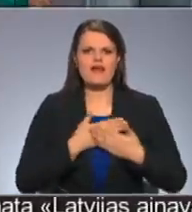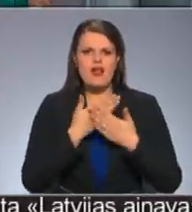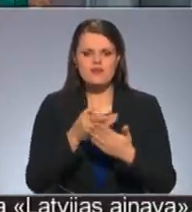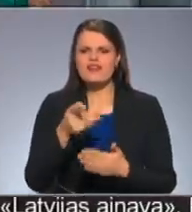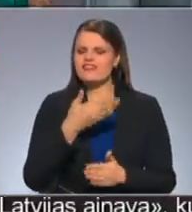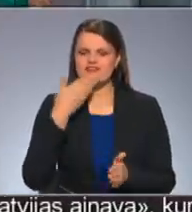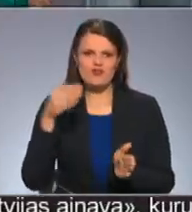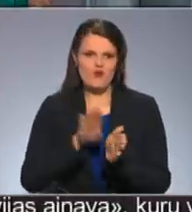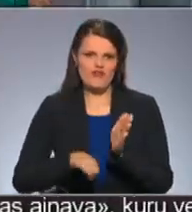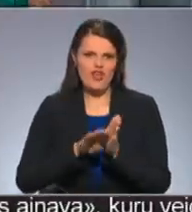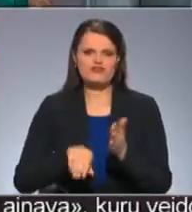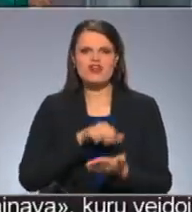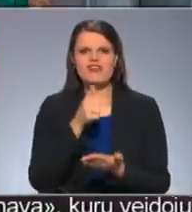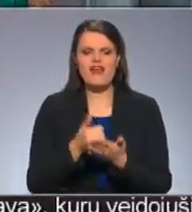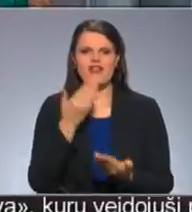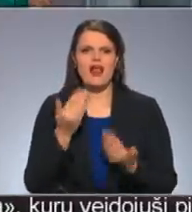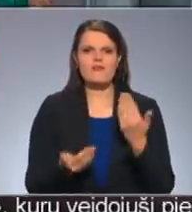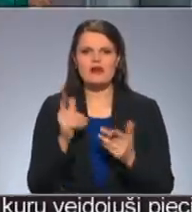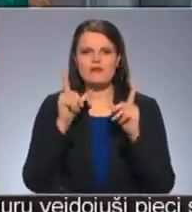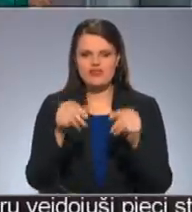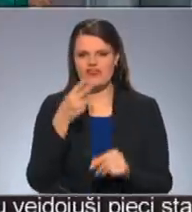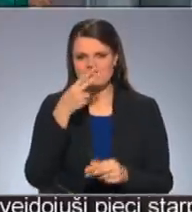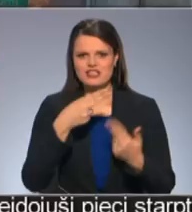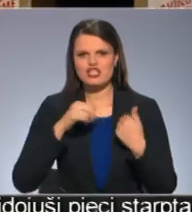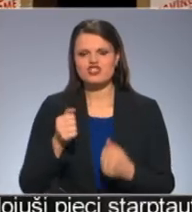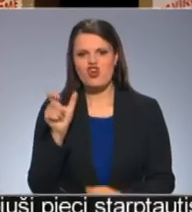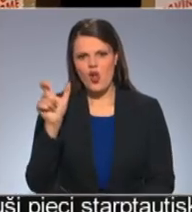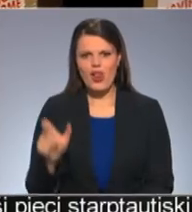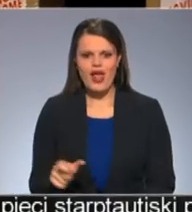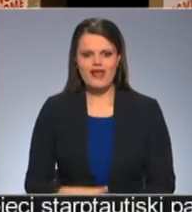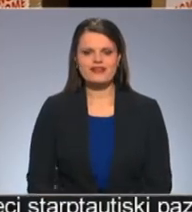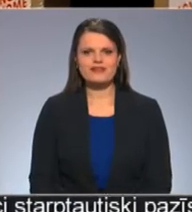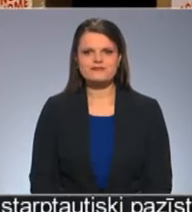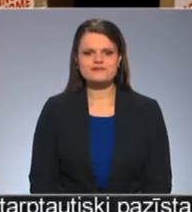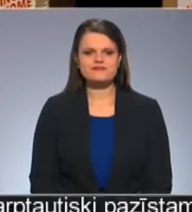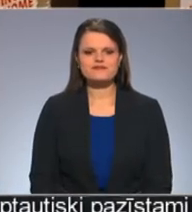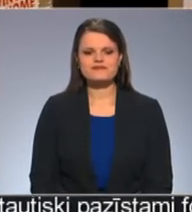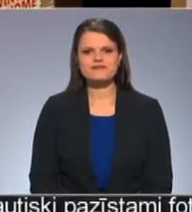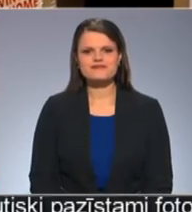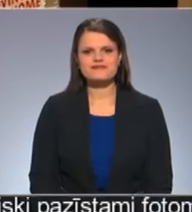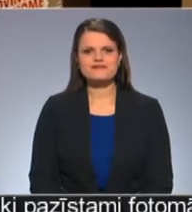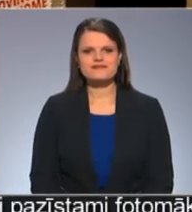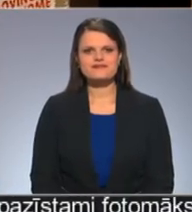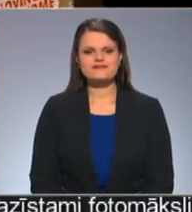vienkārši. Ģenerāli mēģinājums skatīties devās Aneta Lesīte. Рядом с такой дамой просто